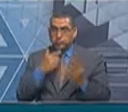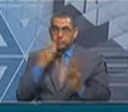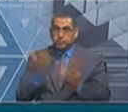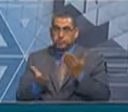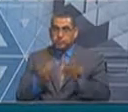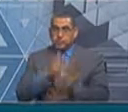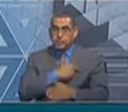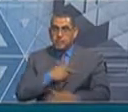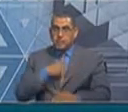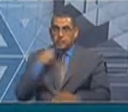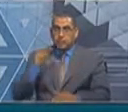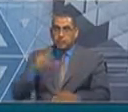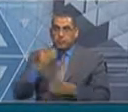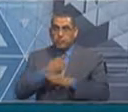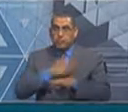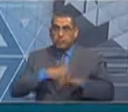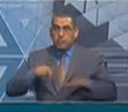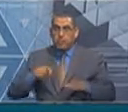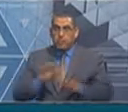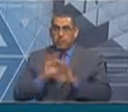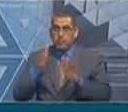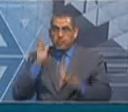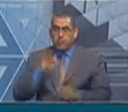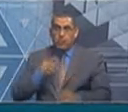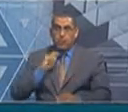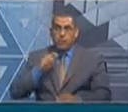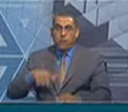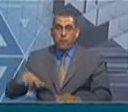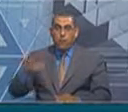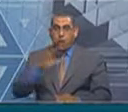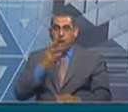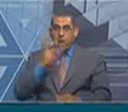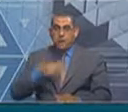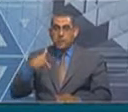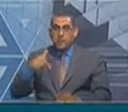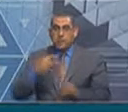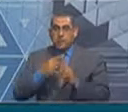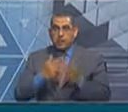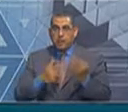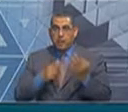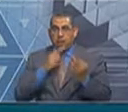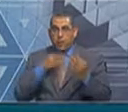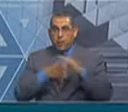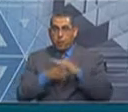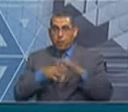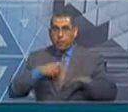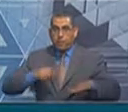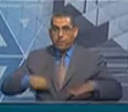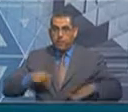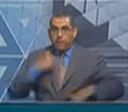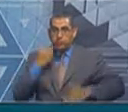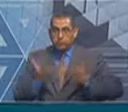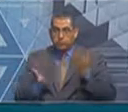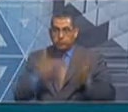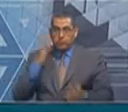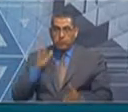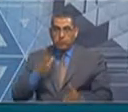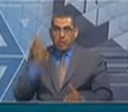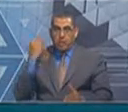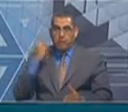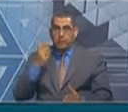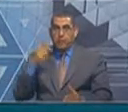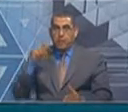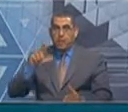تسمية ترامب للقاضية الجديدة المحافظين أغلبية 6-3 داخل المحكمة، وهو ما لم يحدث منذ